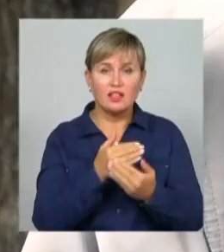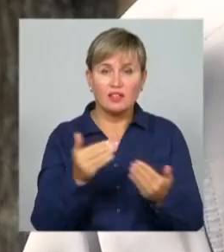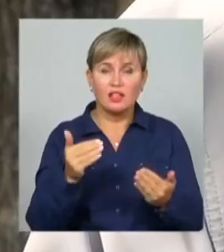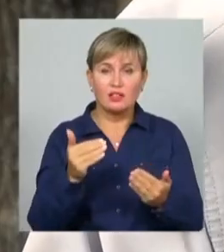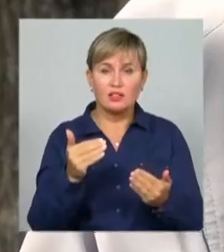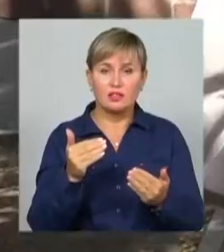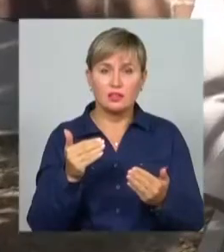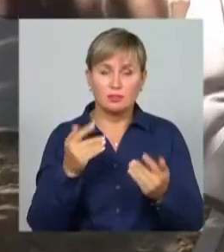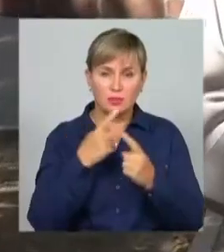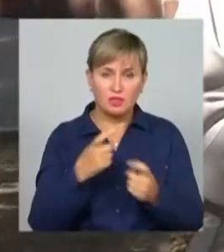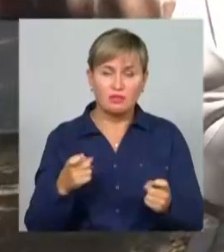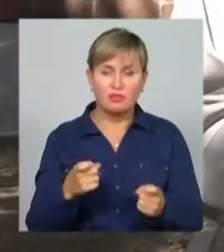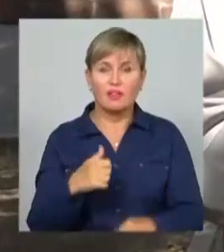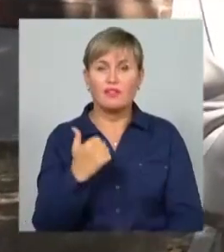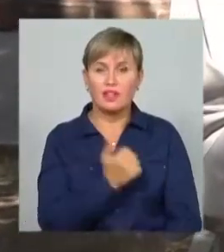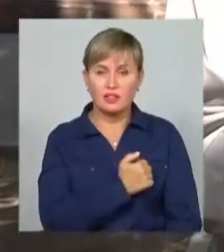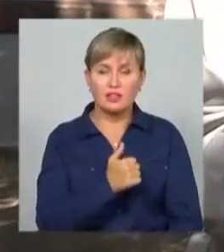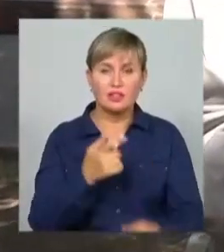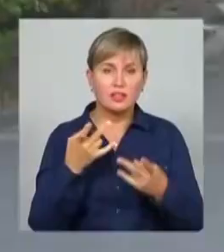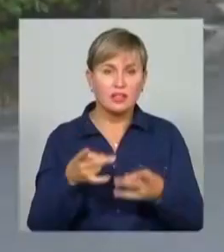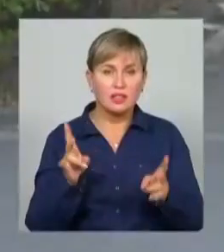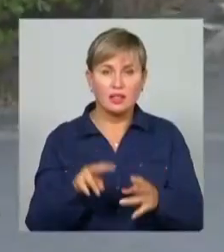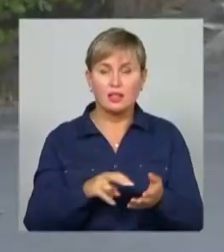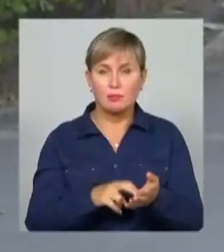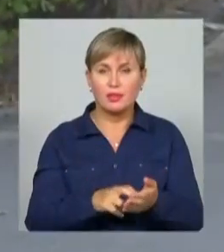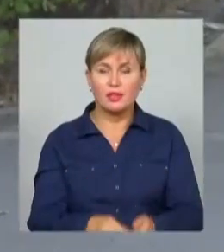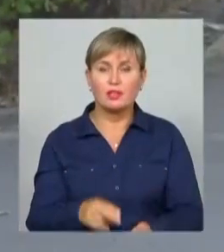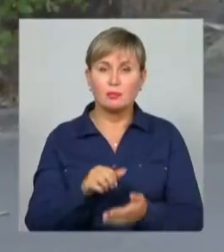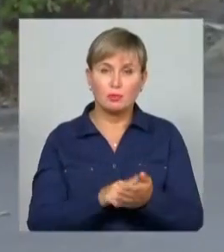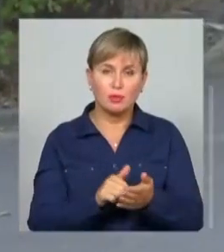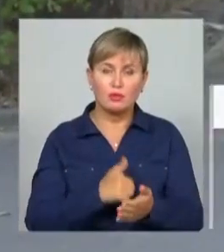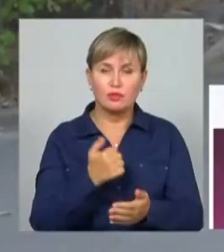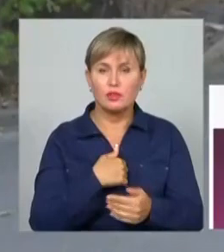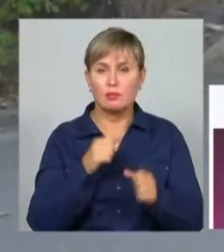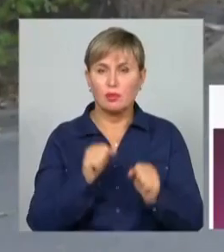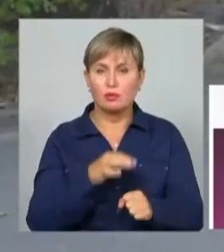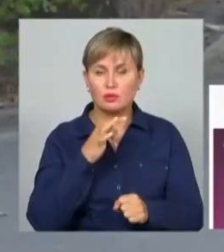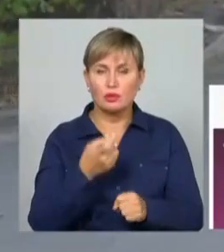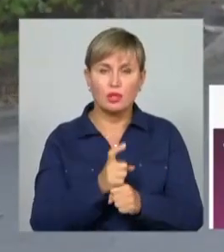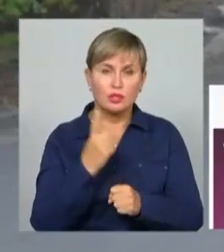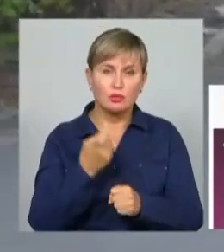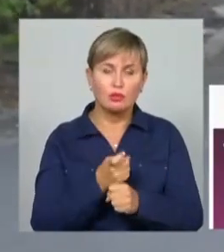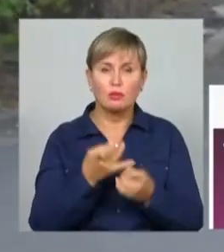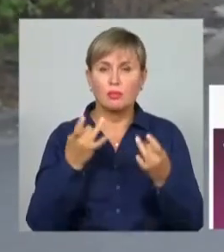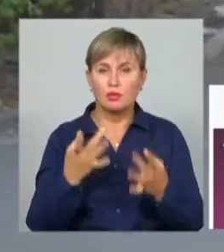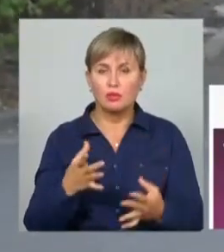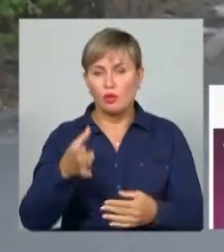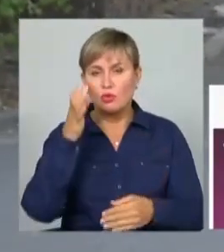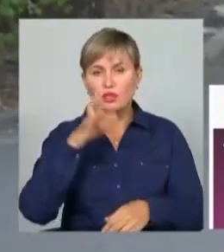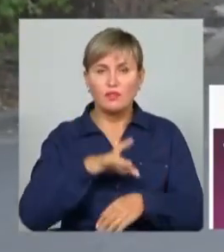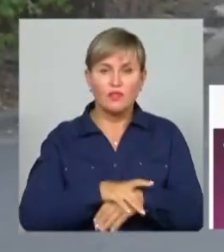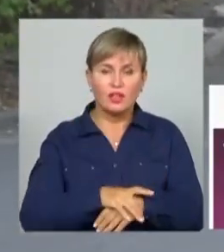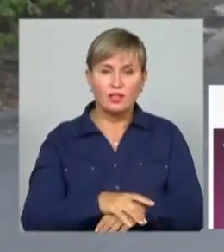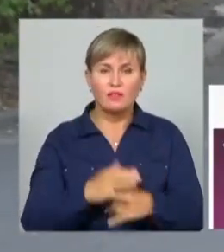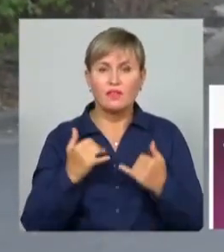просто вакцинируйтесь, не надо бояться. По поводу вакцинации я могу сказать один очень простой научный факт.